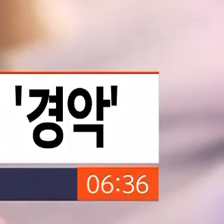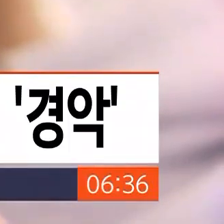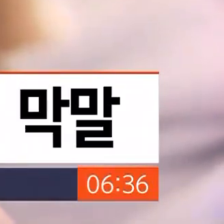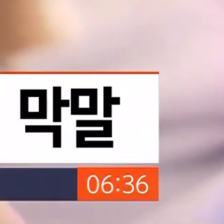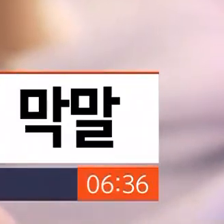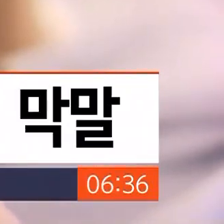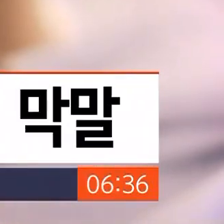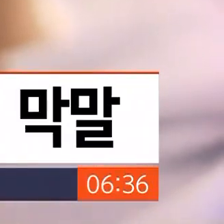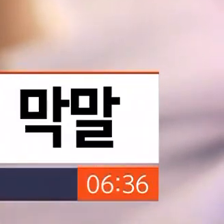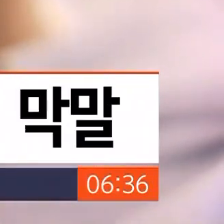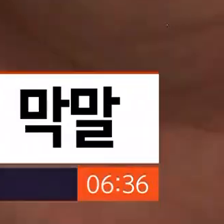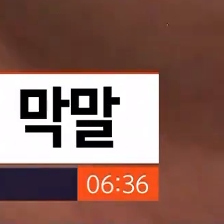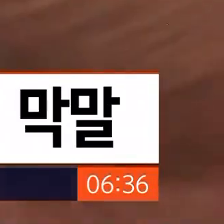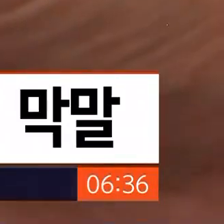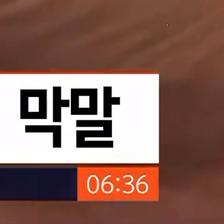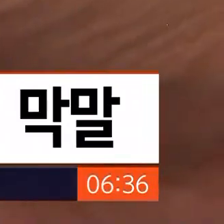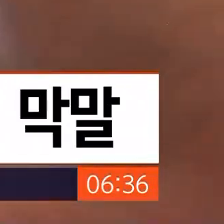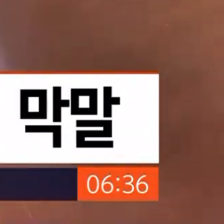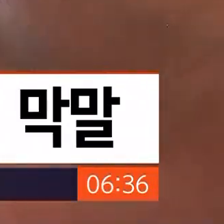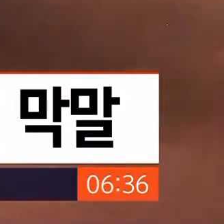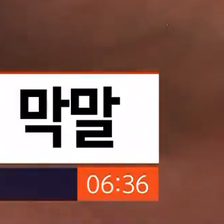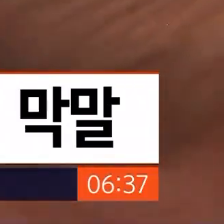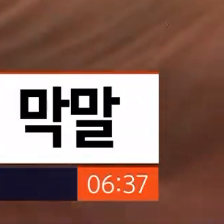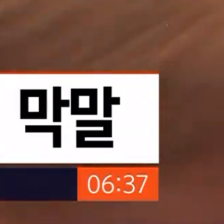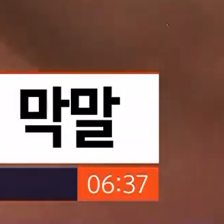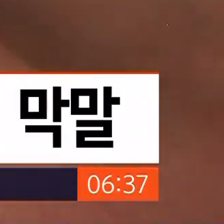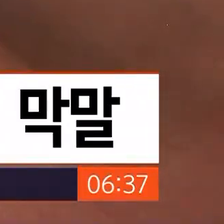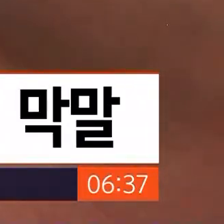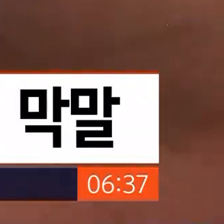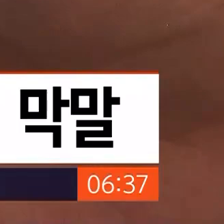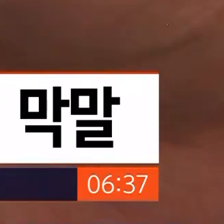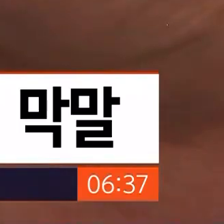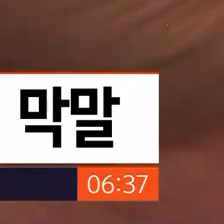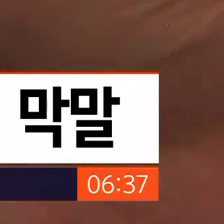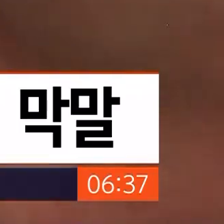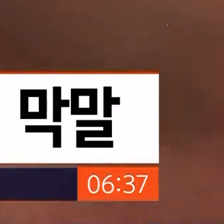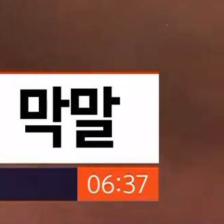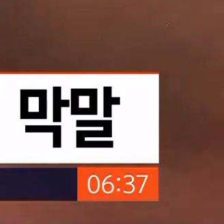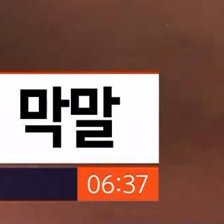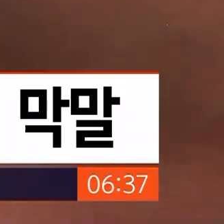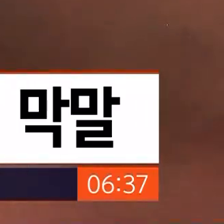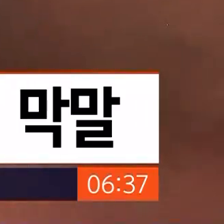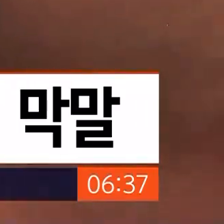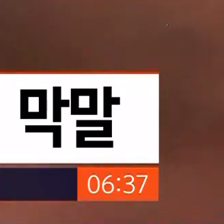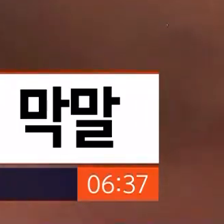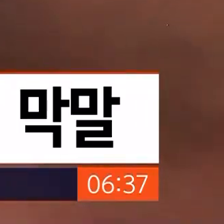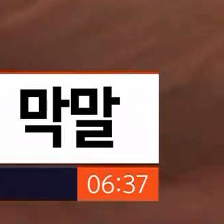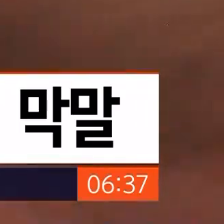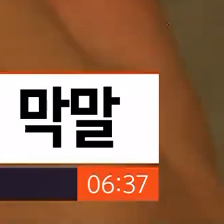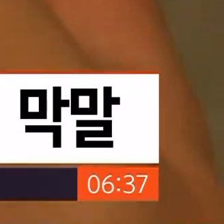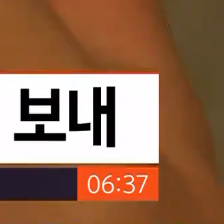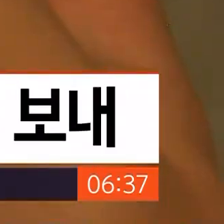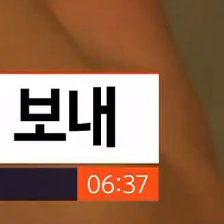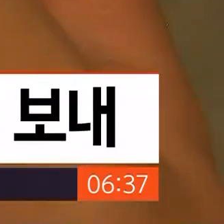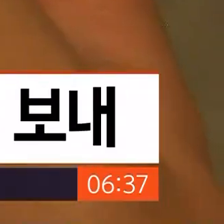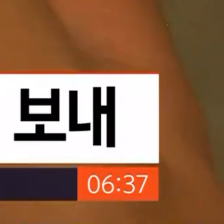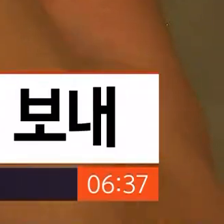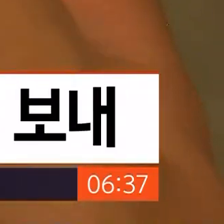뒤부터 선생님은 남자만 잘 꼬시죠 라고 교실에서 막말을 하는가 하면 선생님 뜨밤 보내세요